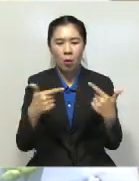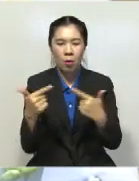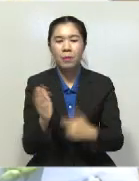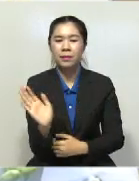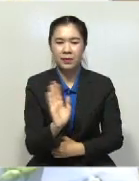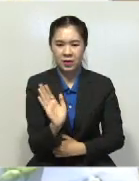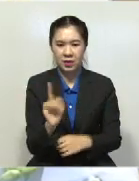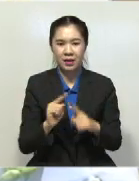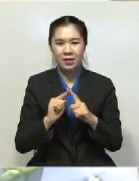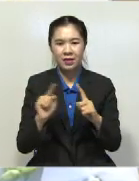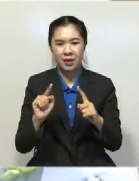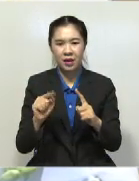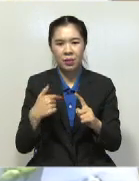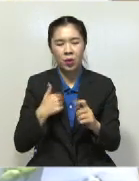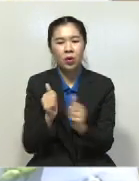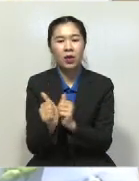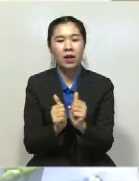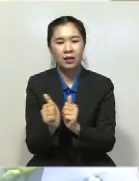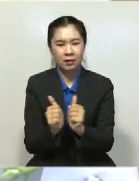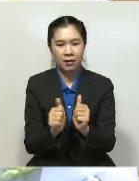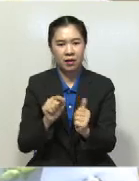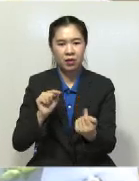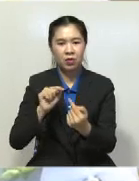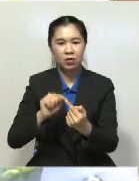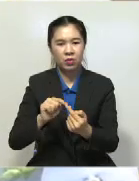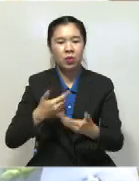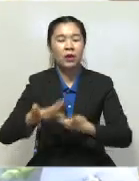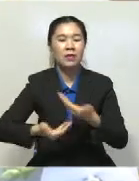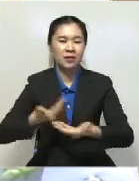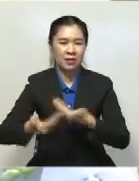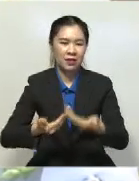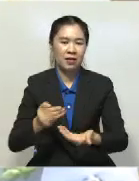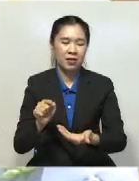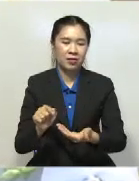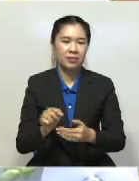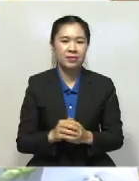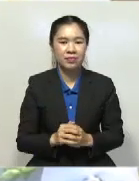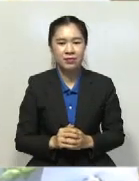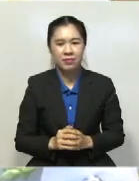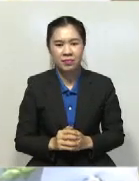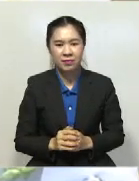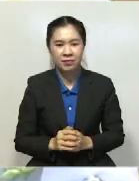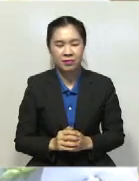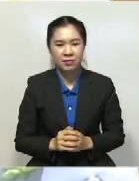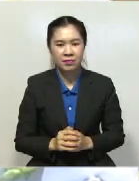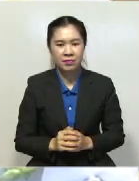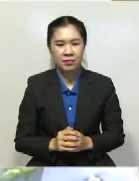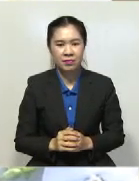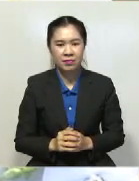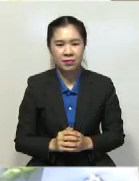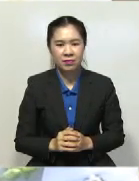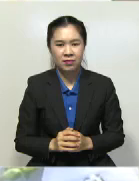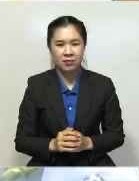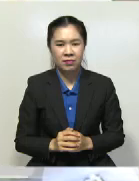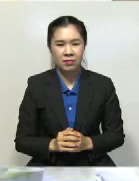ารเป็นการทุรกติดอะไรสงครามการค้าการที่มันเกิดขึ้นในโลกใบนี้ขึ้นมาแล้วซึ่งมันไม่เคยเกิด